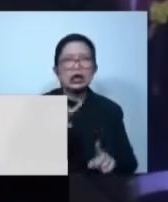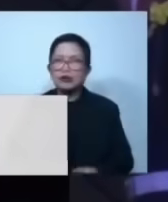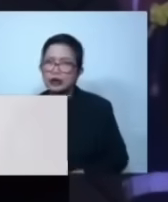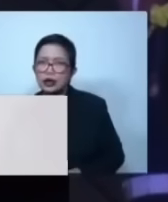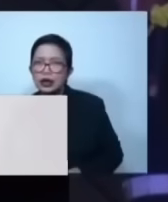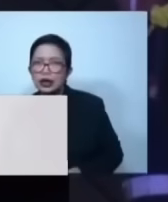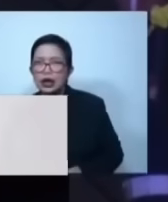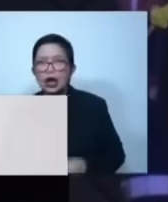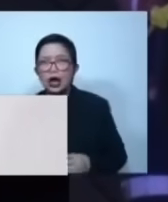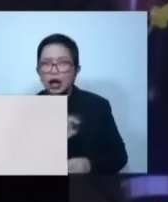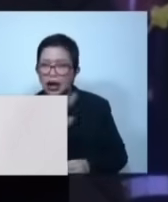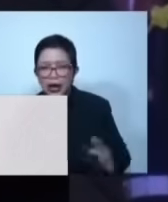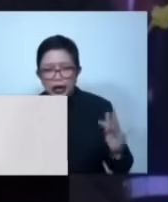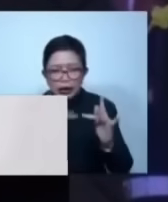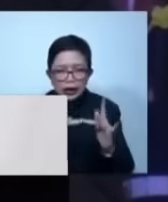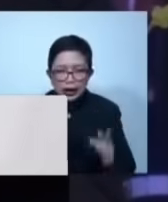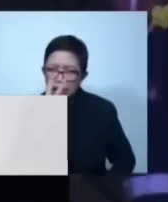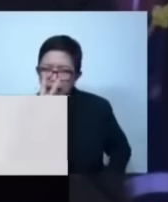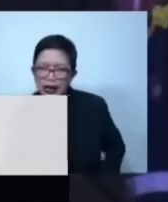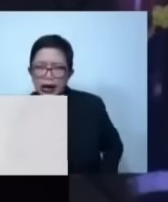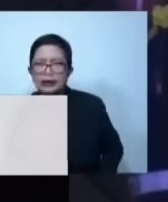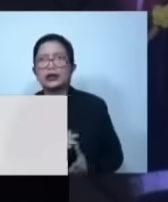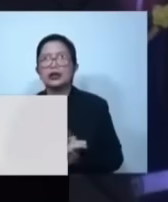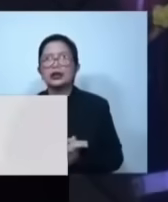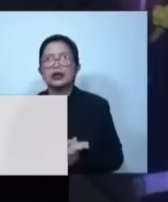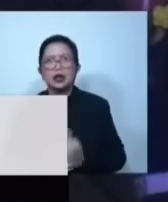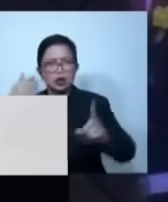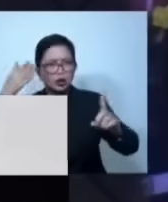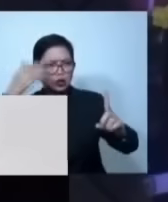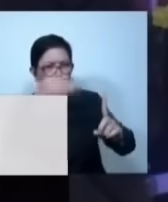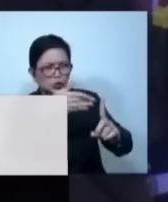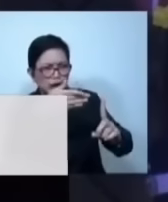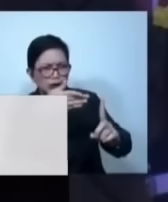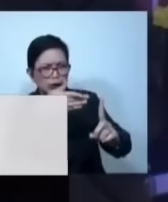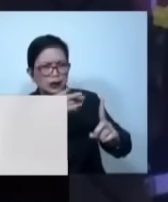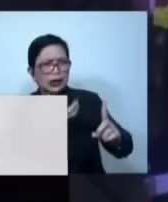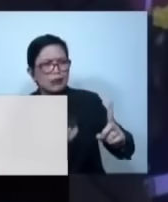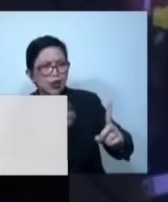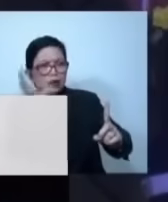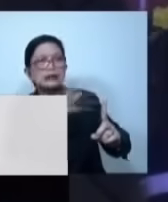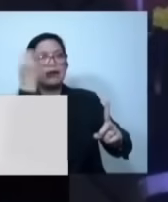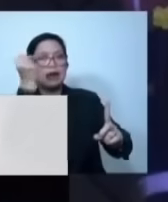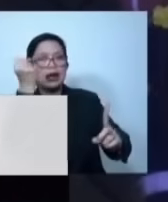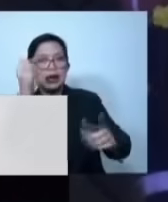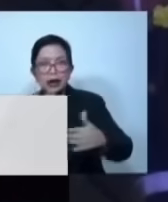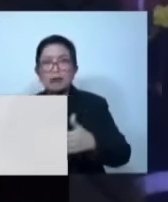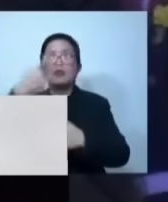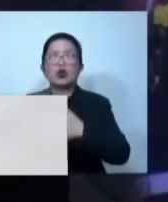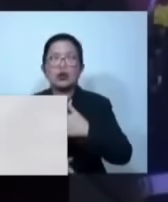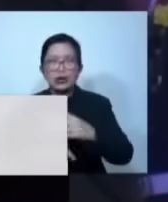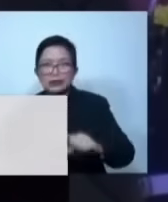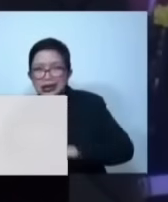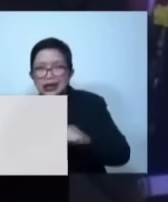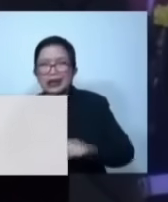manaman visi misi program para calon presiden yang akan dijadikan